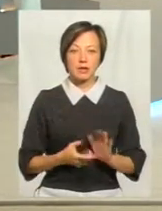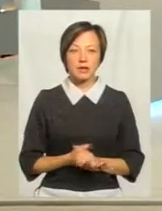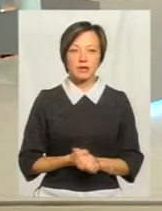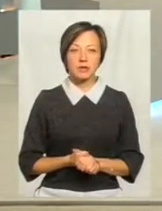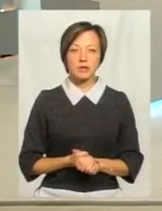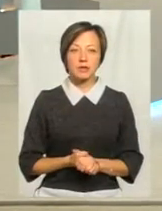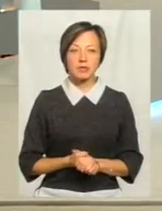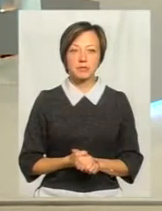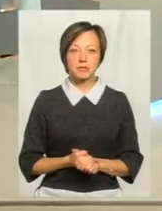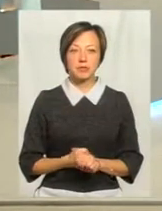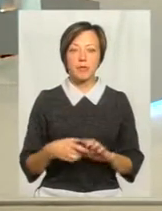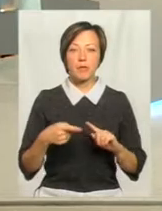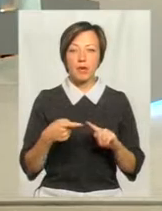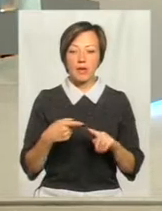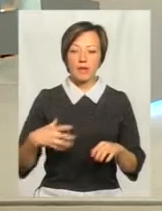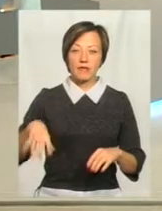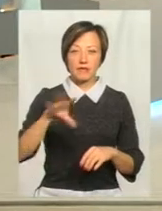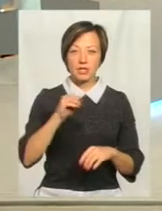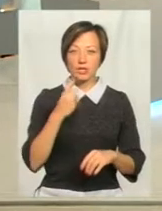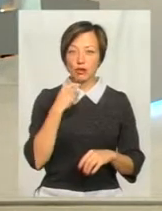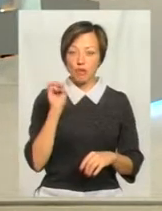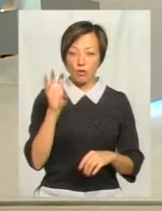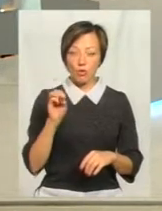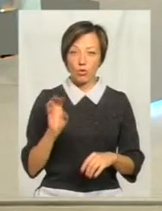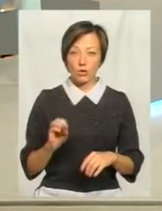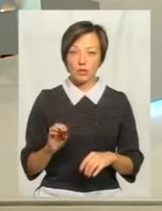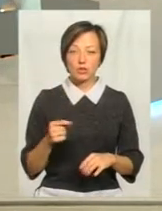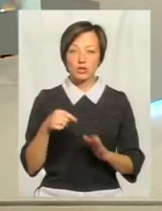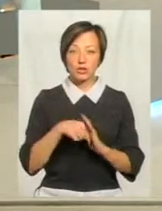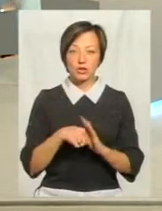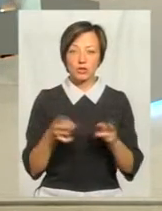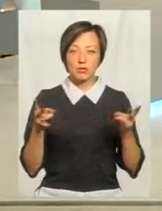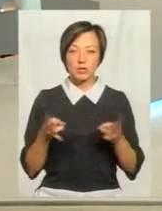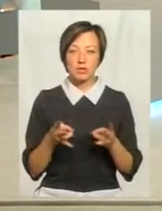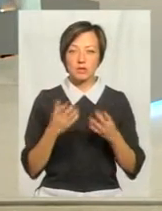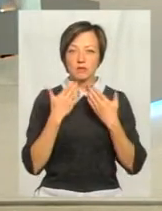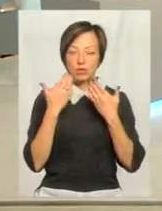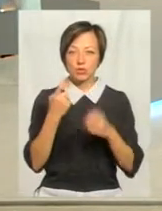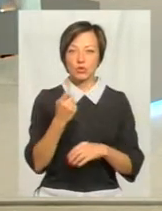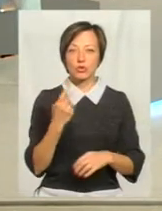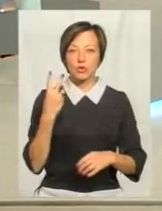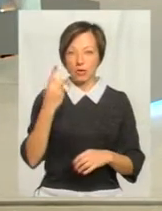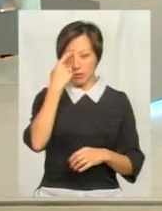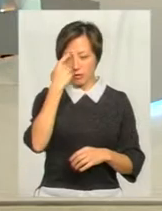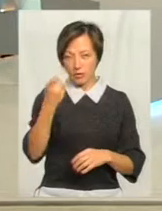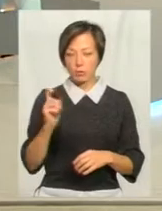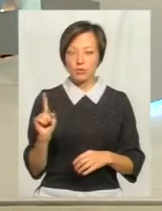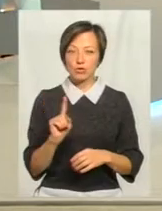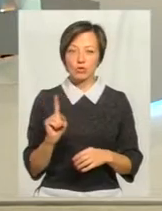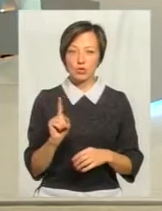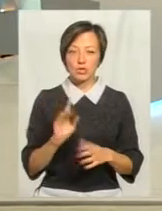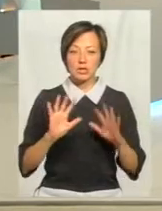Ну, по-перше, якщо з усіх сторон горить червоне світло, то необхідно звернутися на лінію 102, повідомити, що